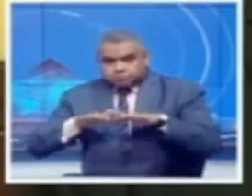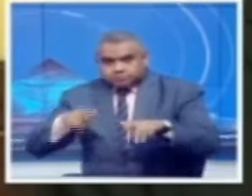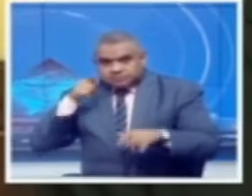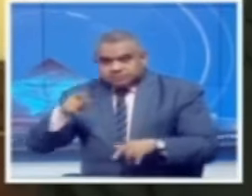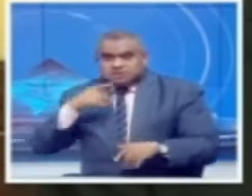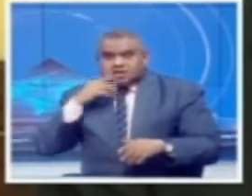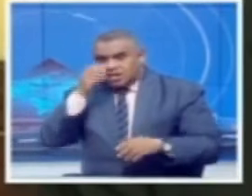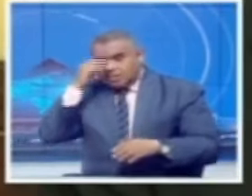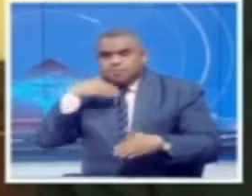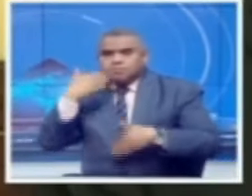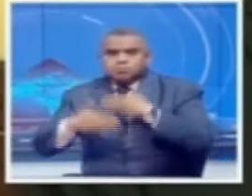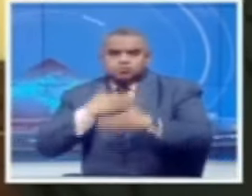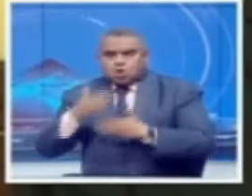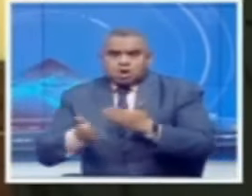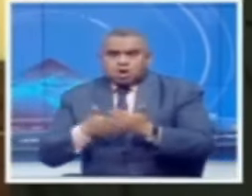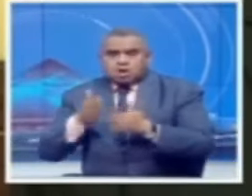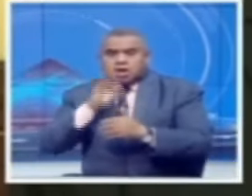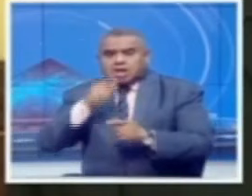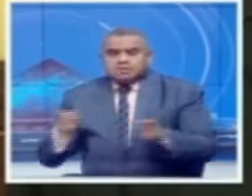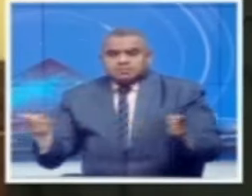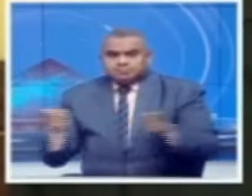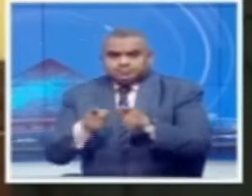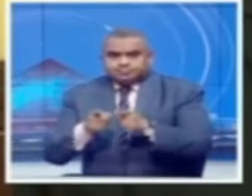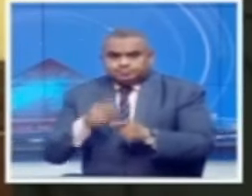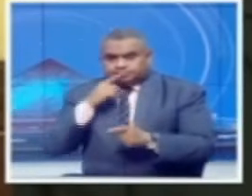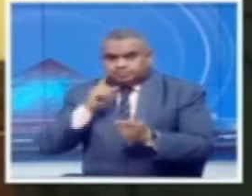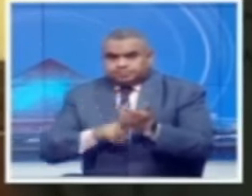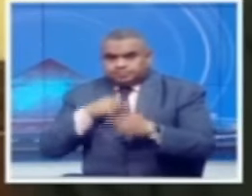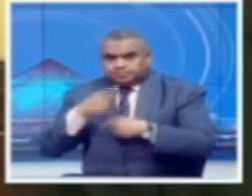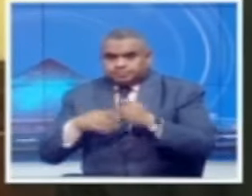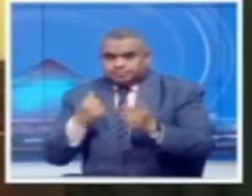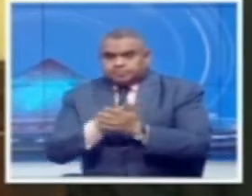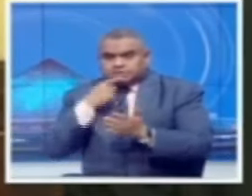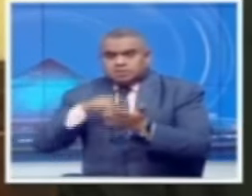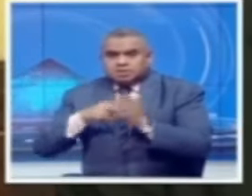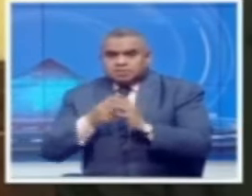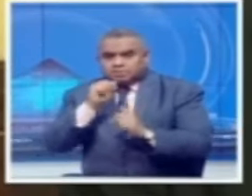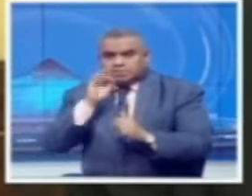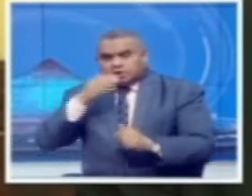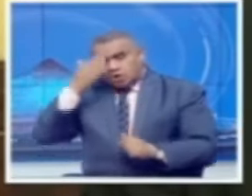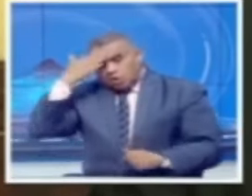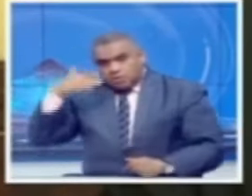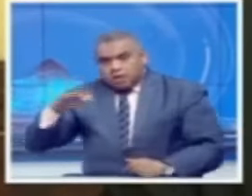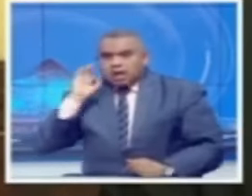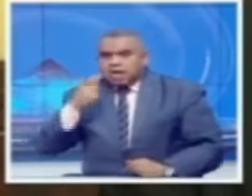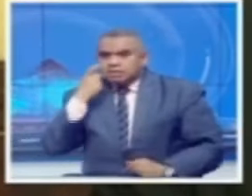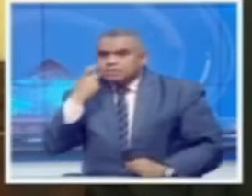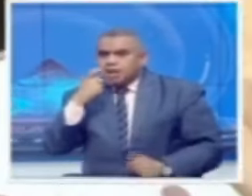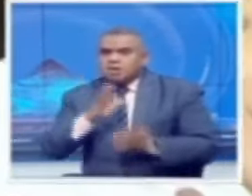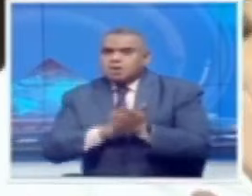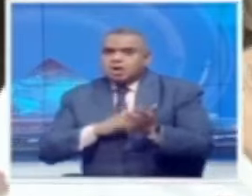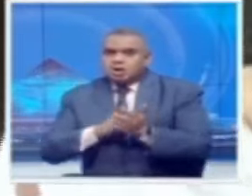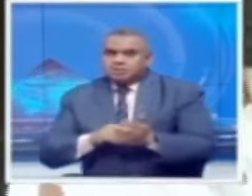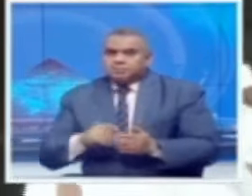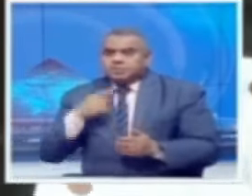مرض بسيط، او يكون مرض نادر لكن قاتل، وده في حالتنا احنا في الحمى الشوكيه هذا مرض قاتل.